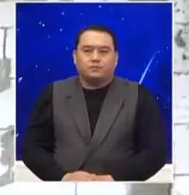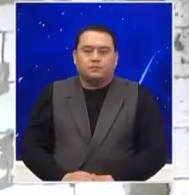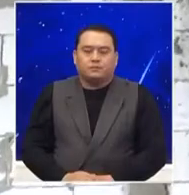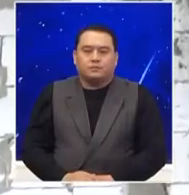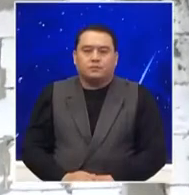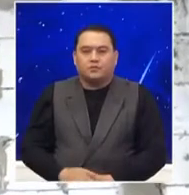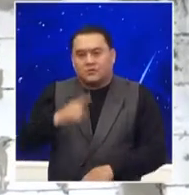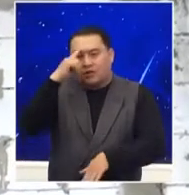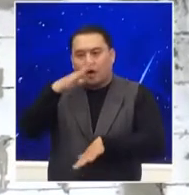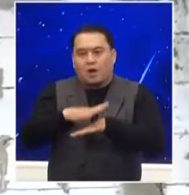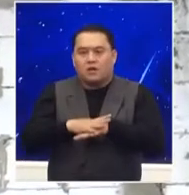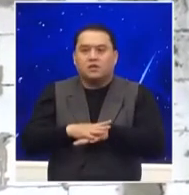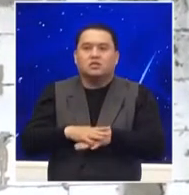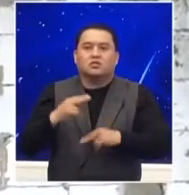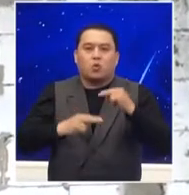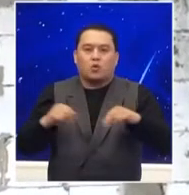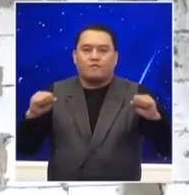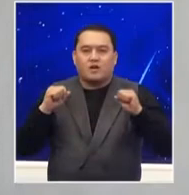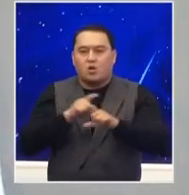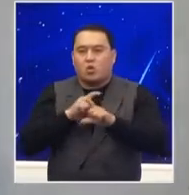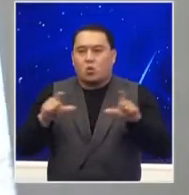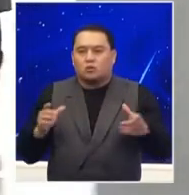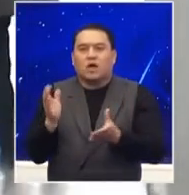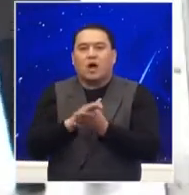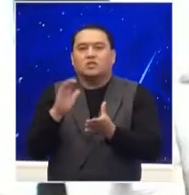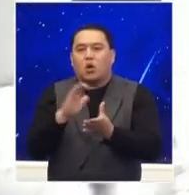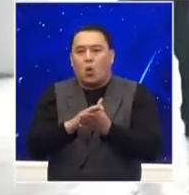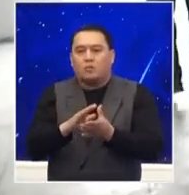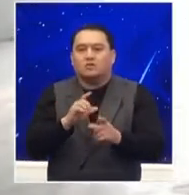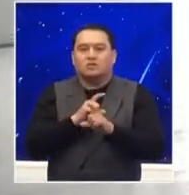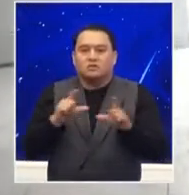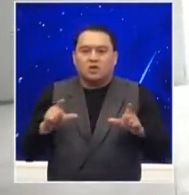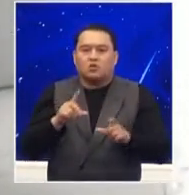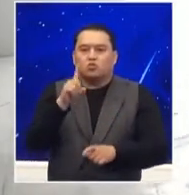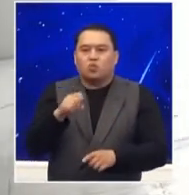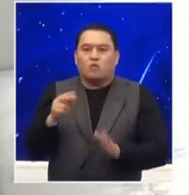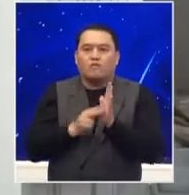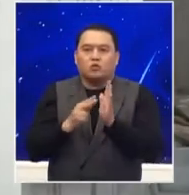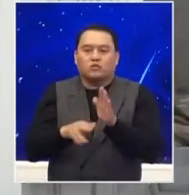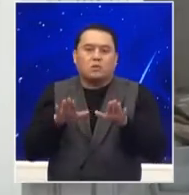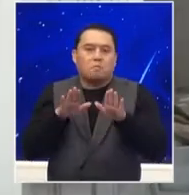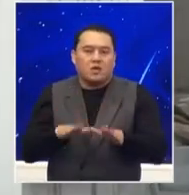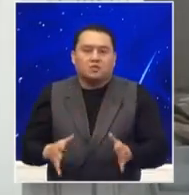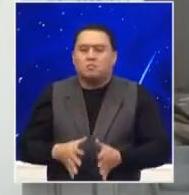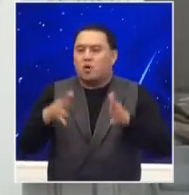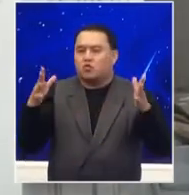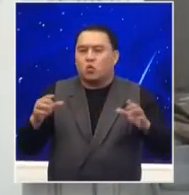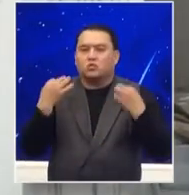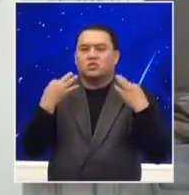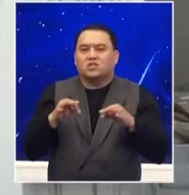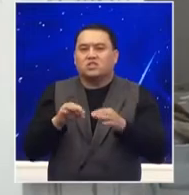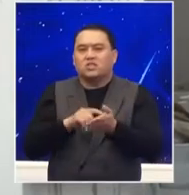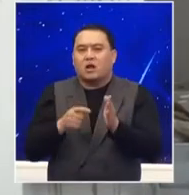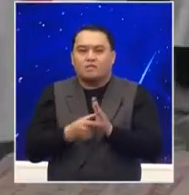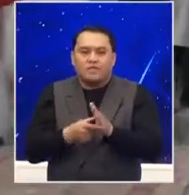Глава региона посетил и строящийся физкультурно-оздоровительный комплекс. Здание рассчитано на 180 мест. Просторные залы позволят